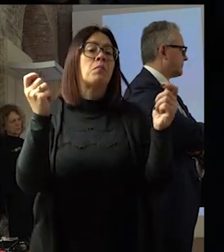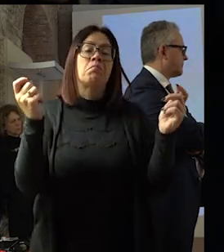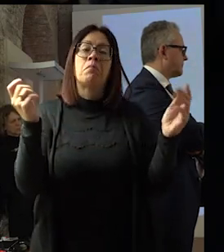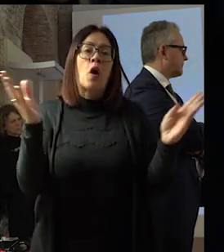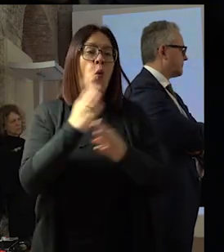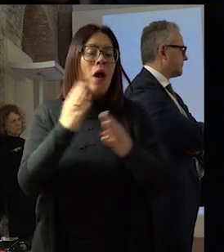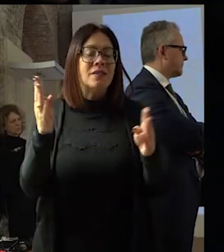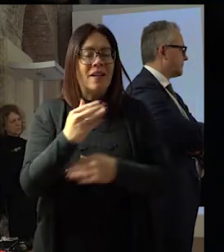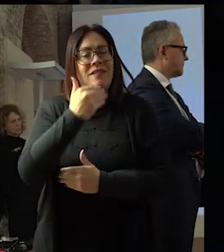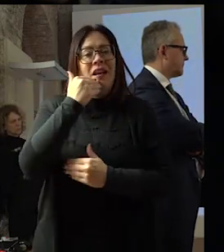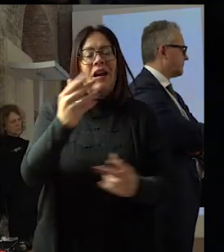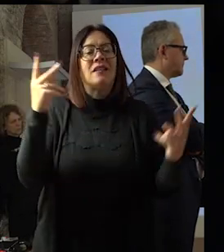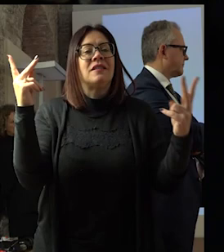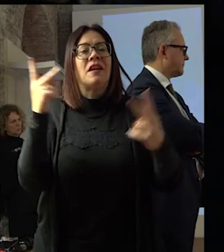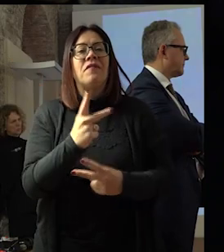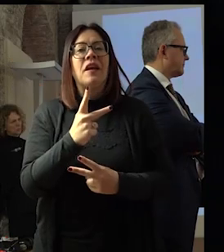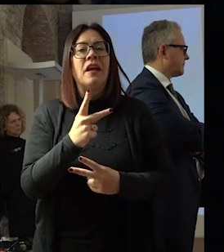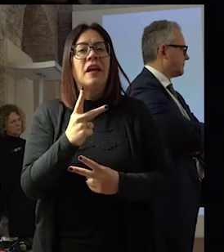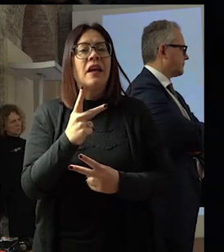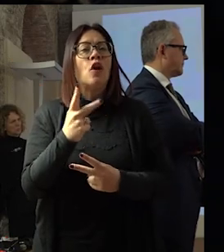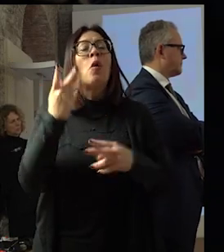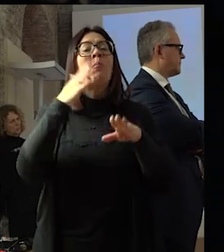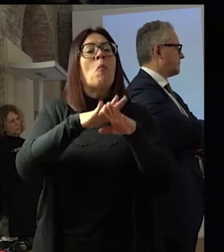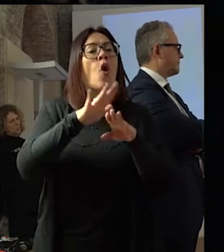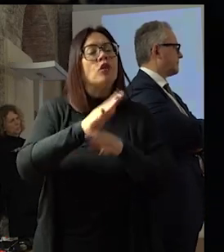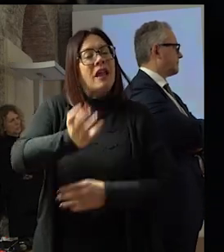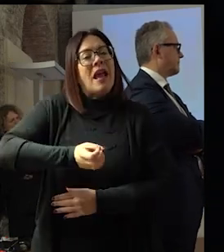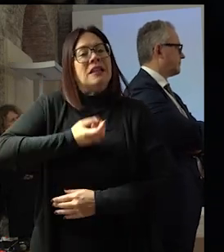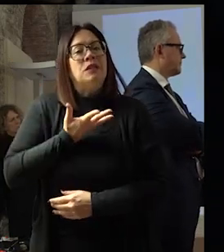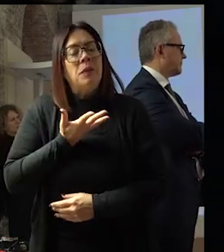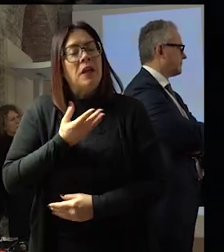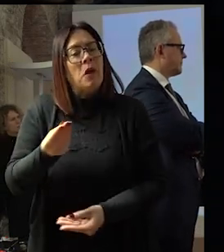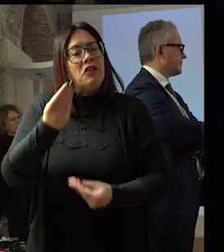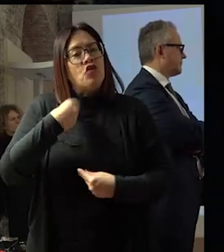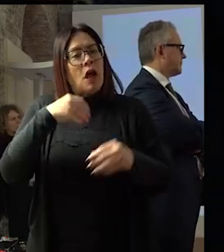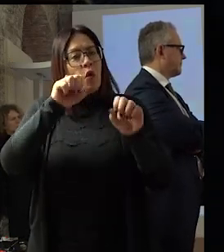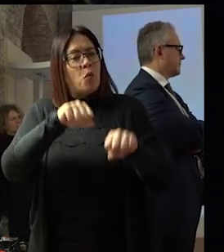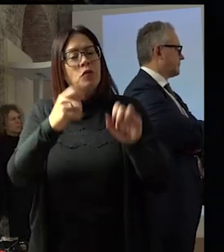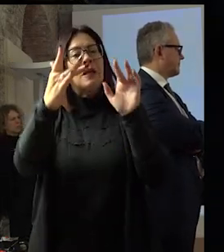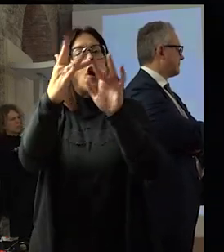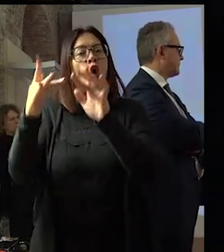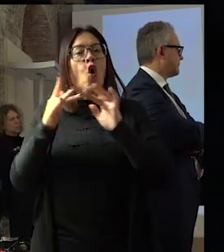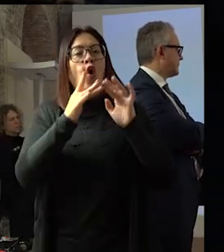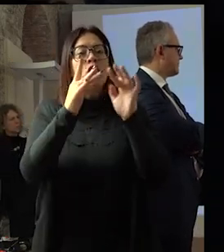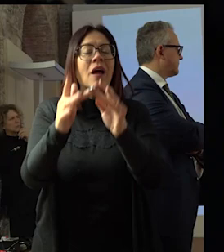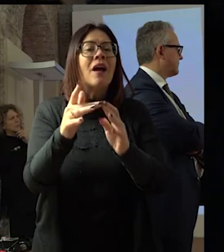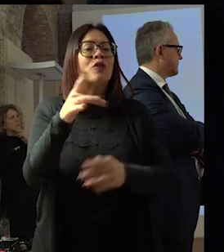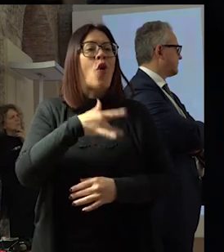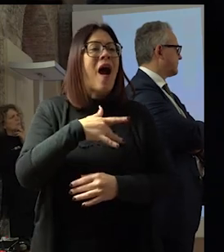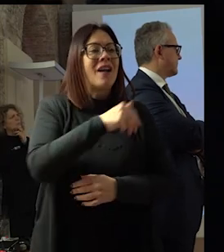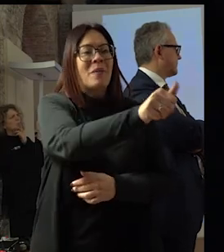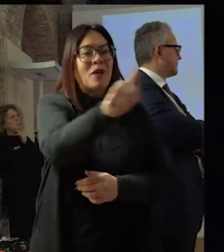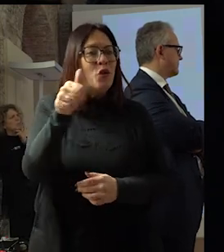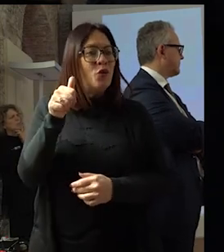Grazie davvero, e sono modi di esprimere che ci permettono di entrare in contatto con le vostre anime, con la